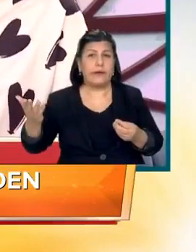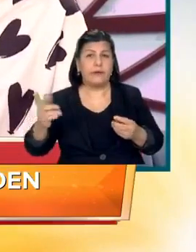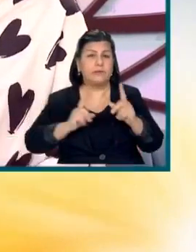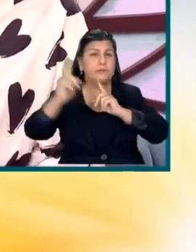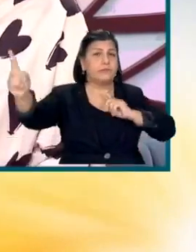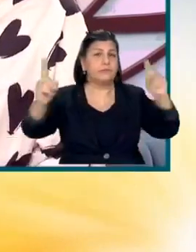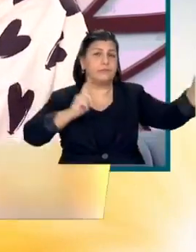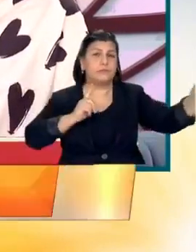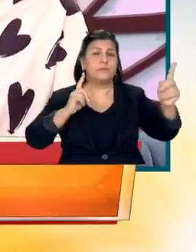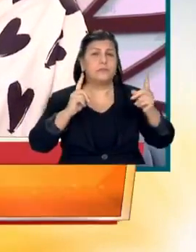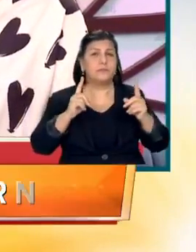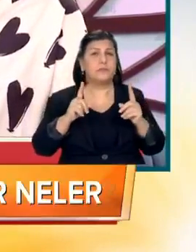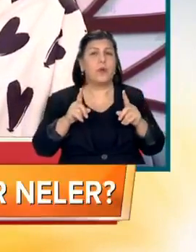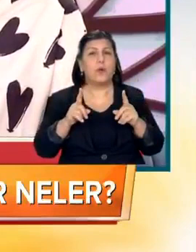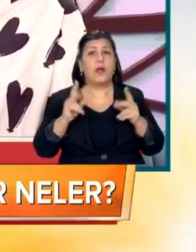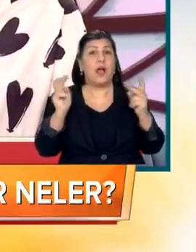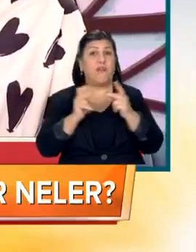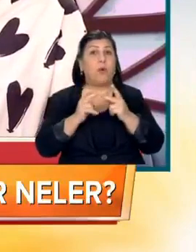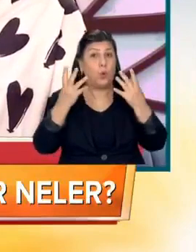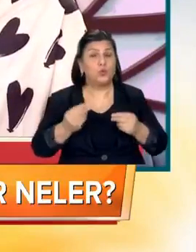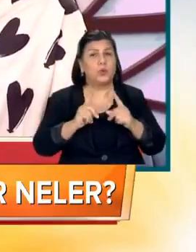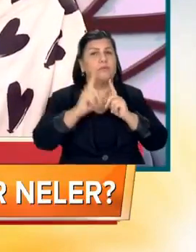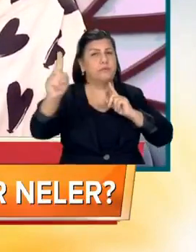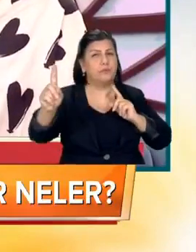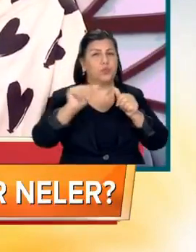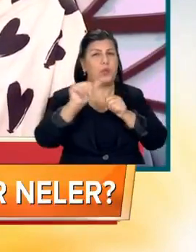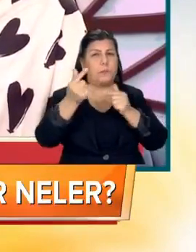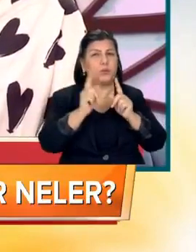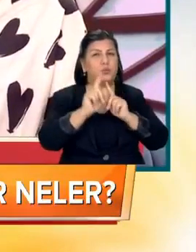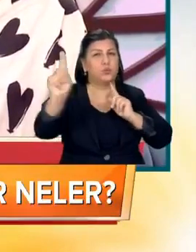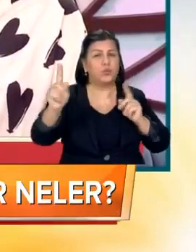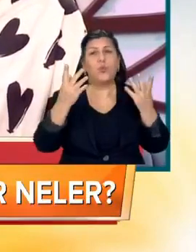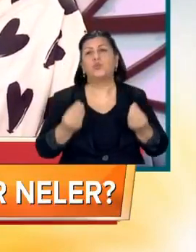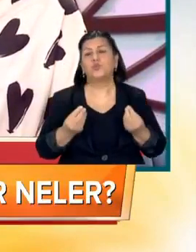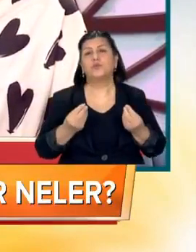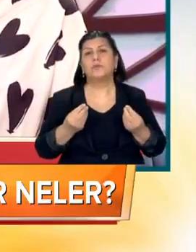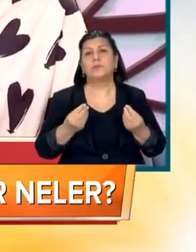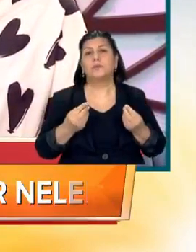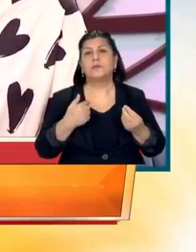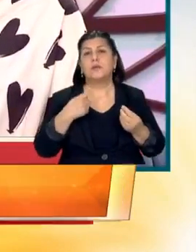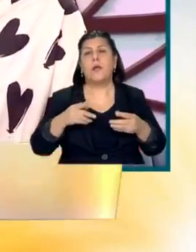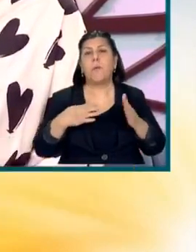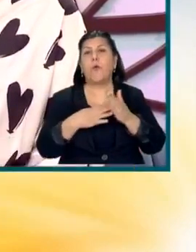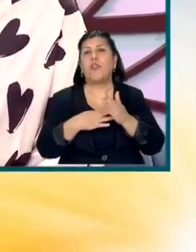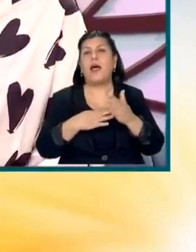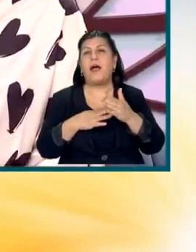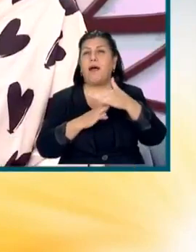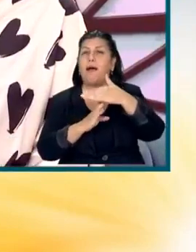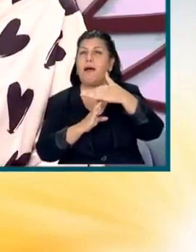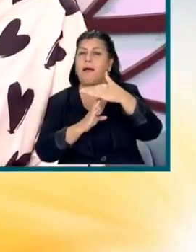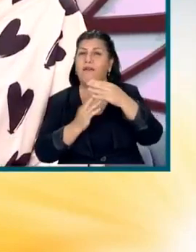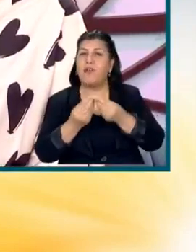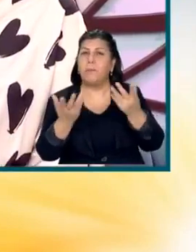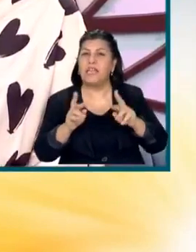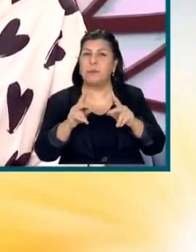bir miktar durma o dediğiniz bir mesele ise ve olabilir buna buna ne diyoruz buna Mola verme tekniği